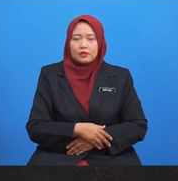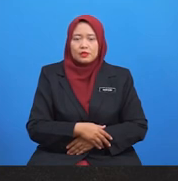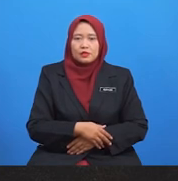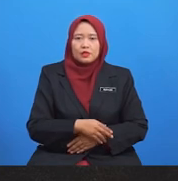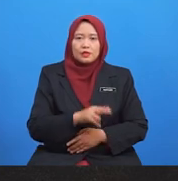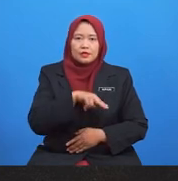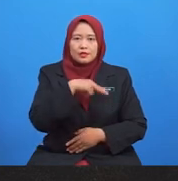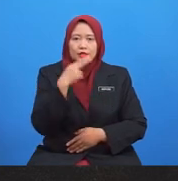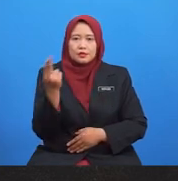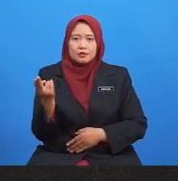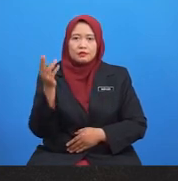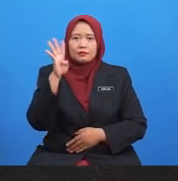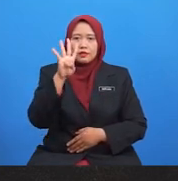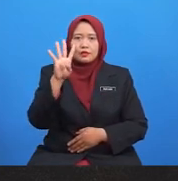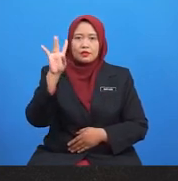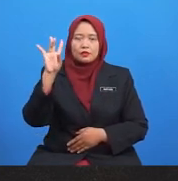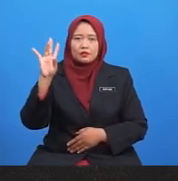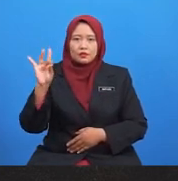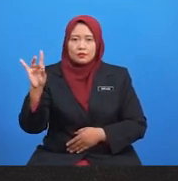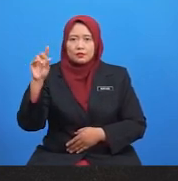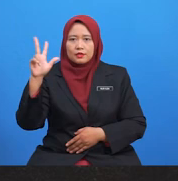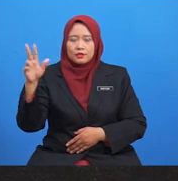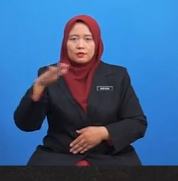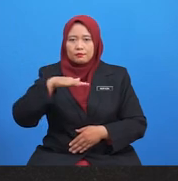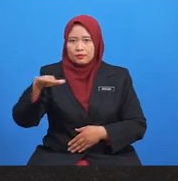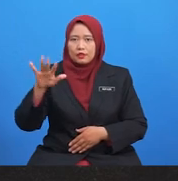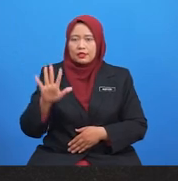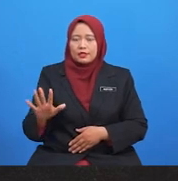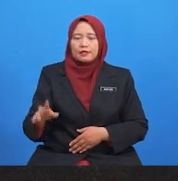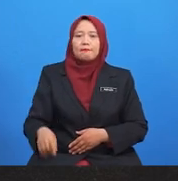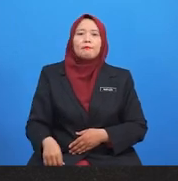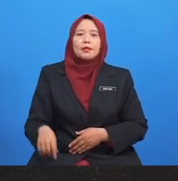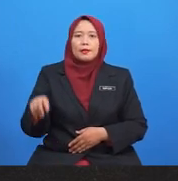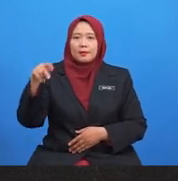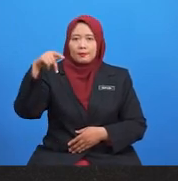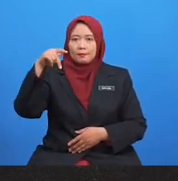hasilnya ialah 483 per 5 pi.